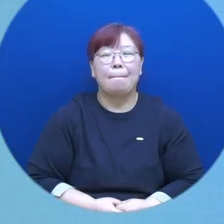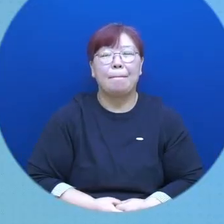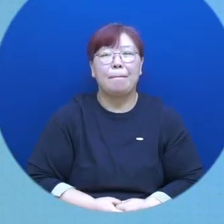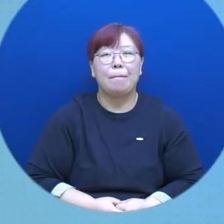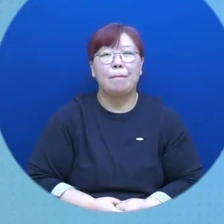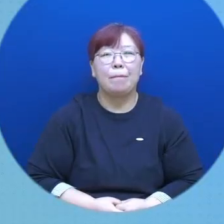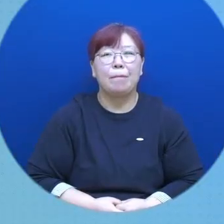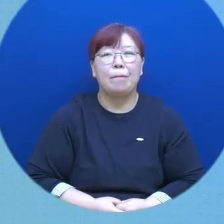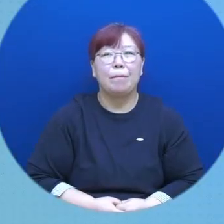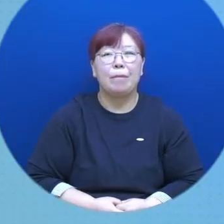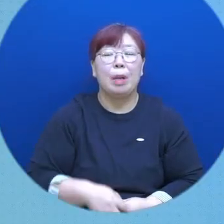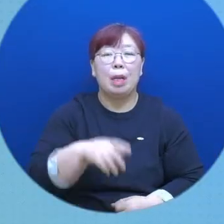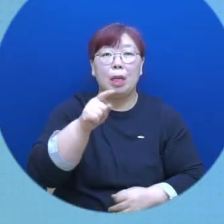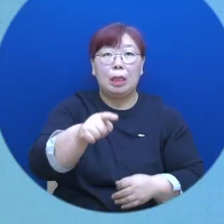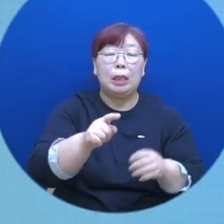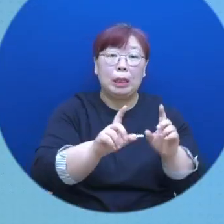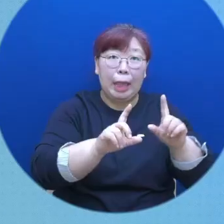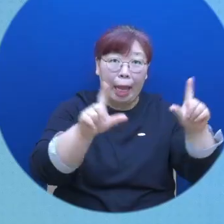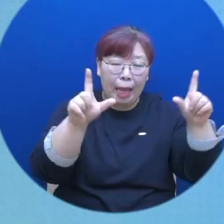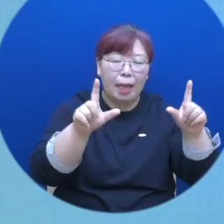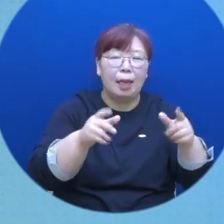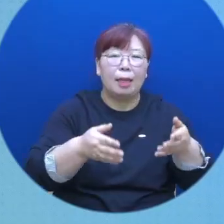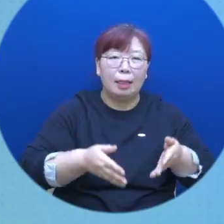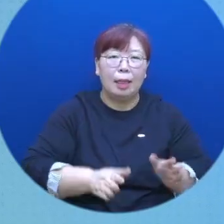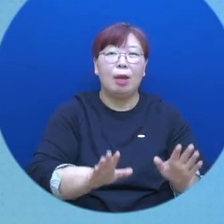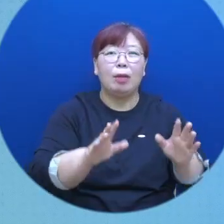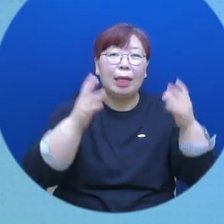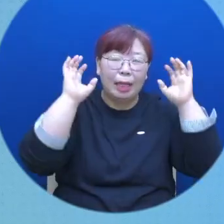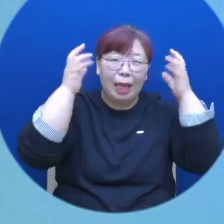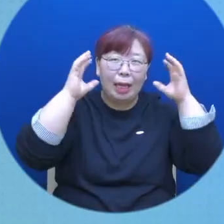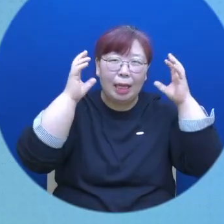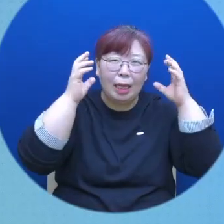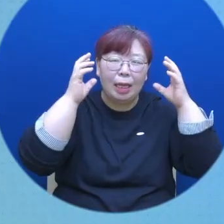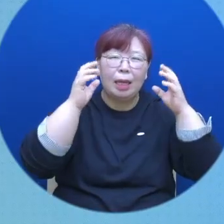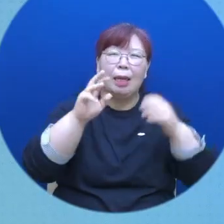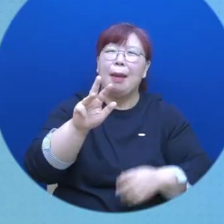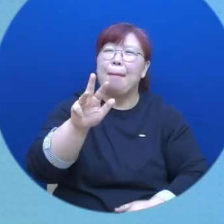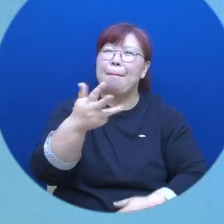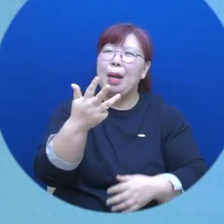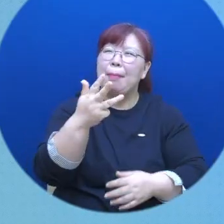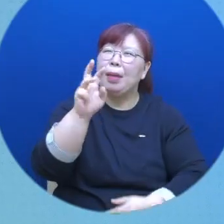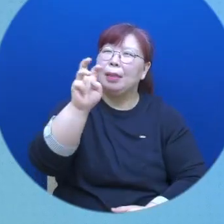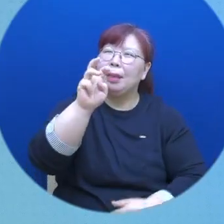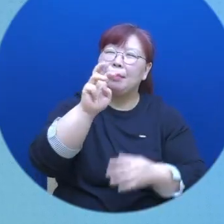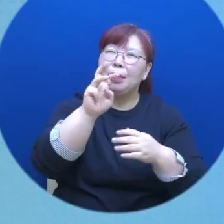때 태어난 아이들, 그 해에